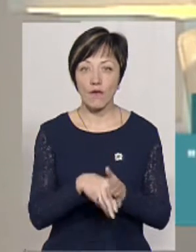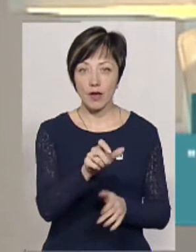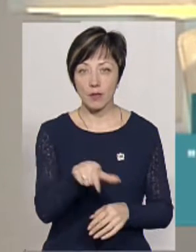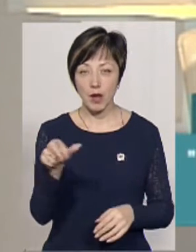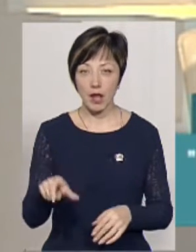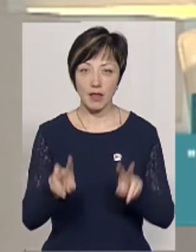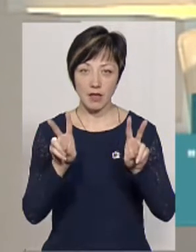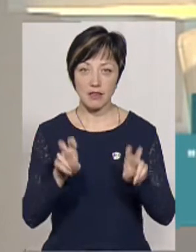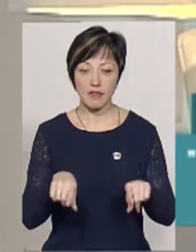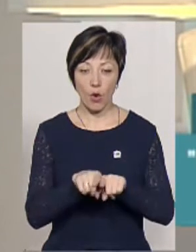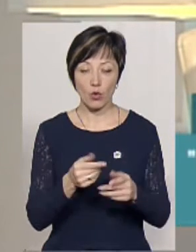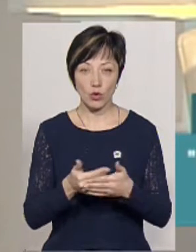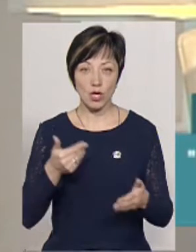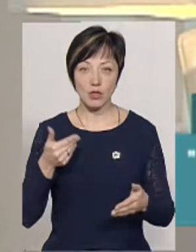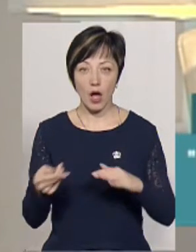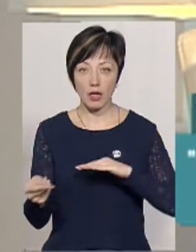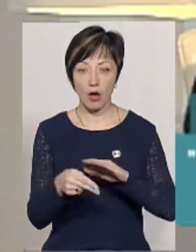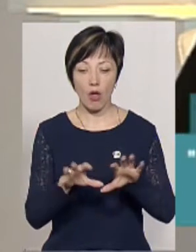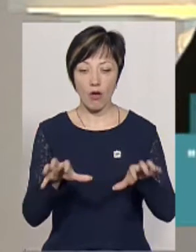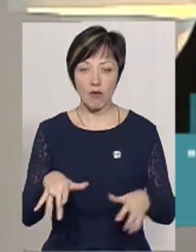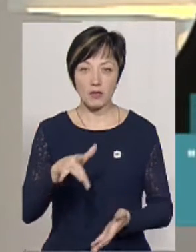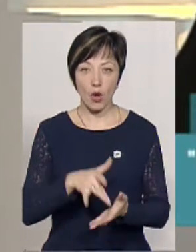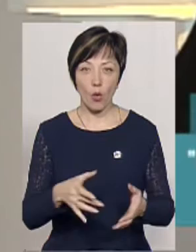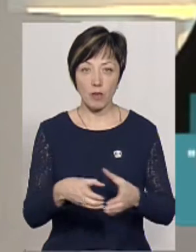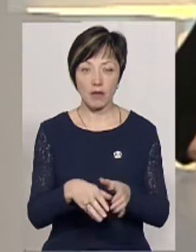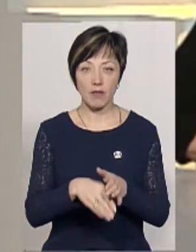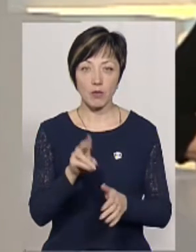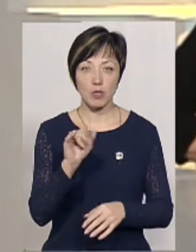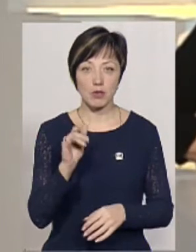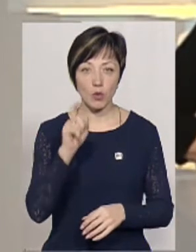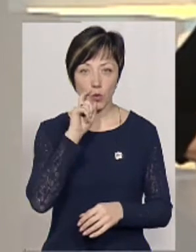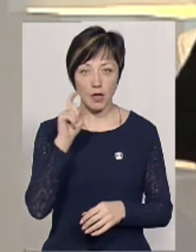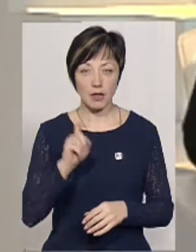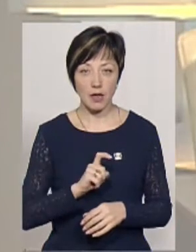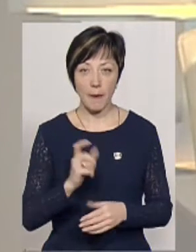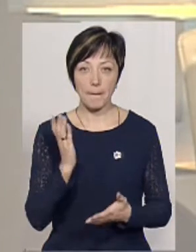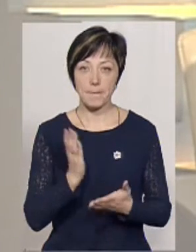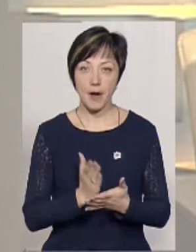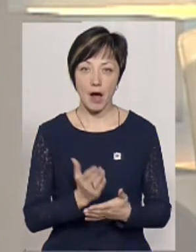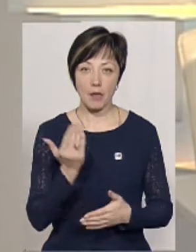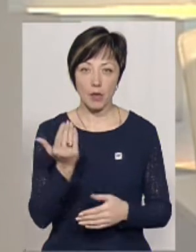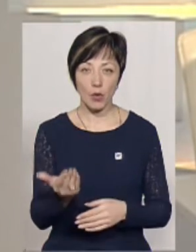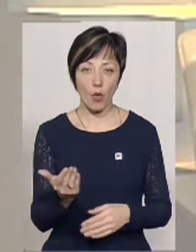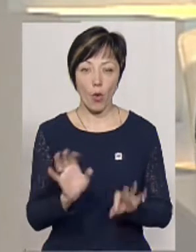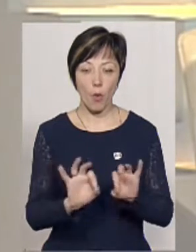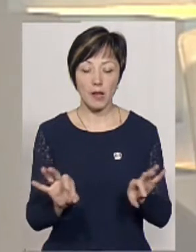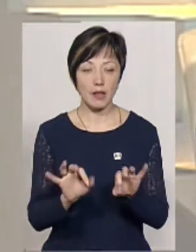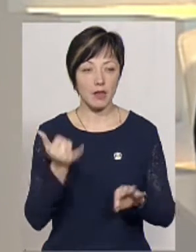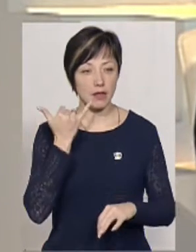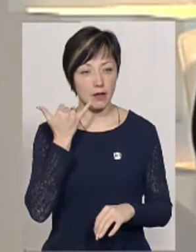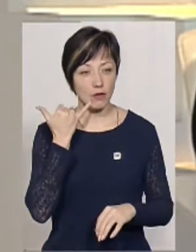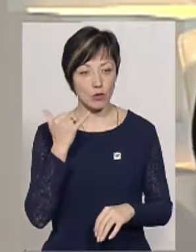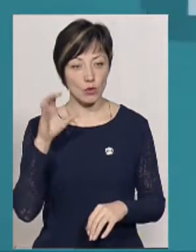таку дочасну агітацію голова обласного осередку комітету виборців України Юрій Ануфрієв. Маємо його коментар